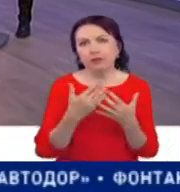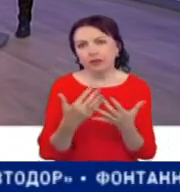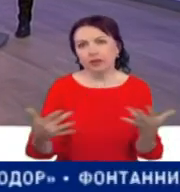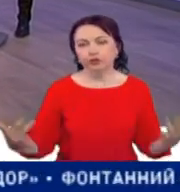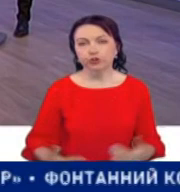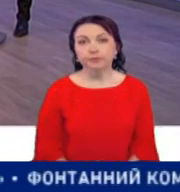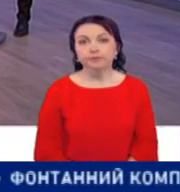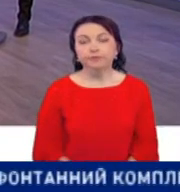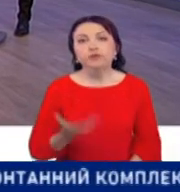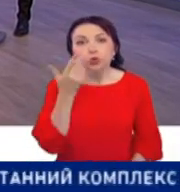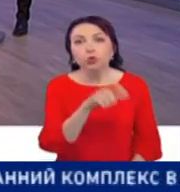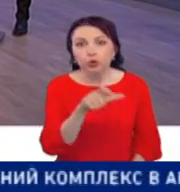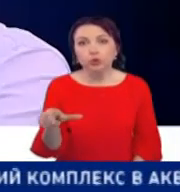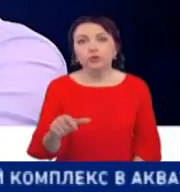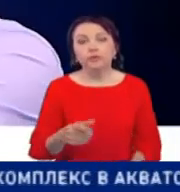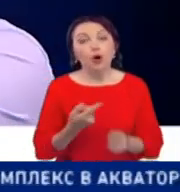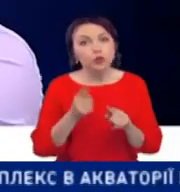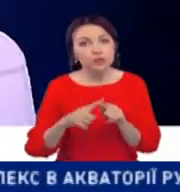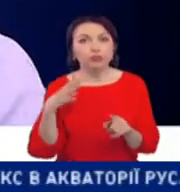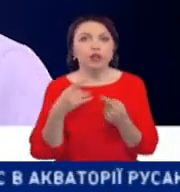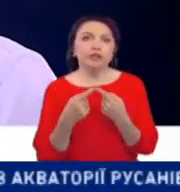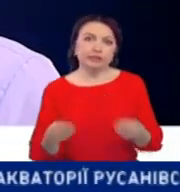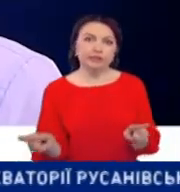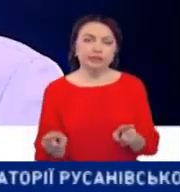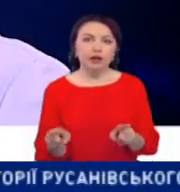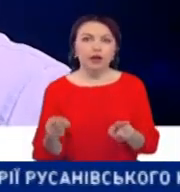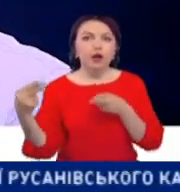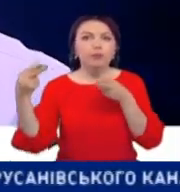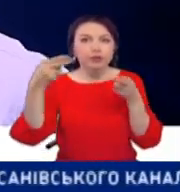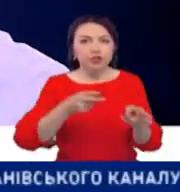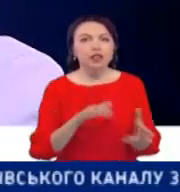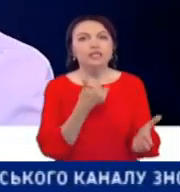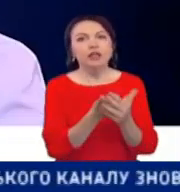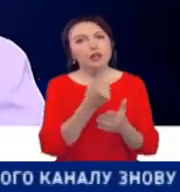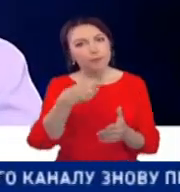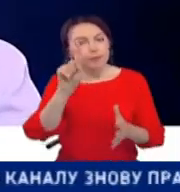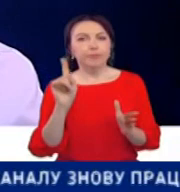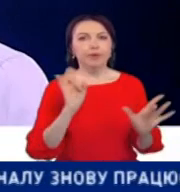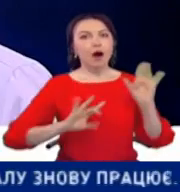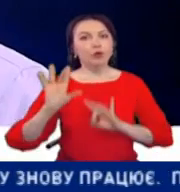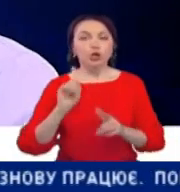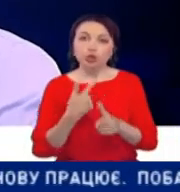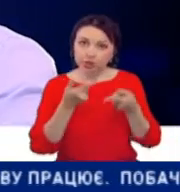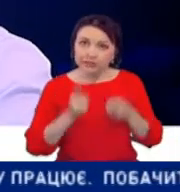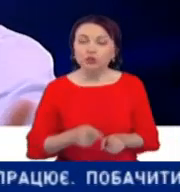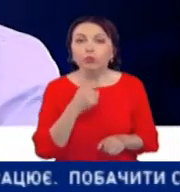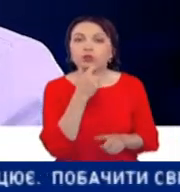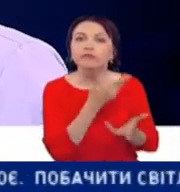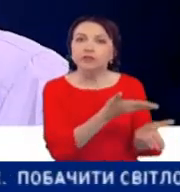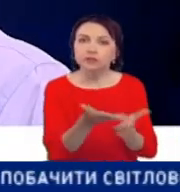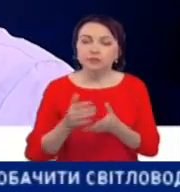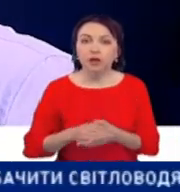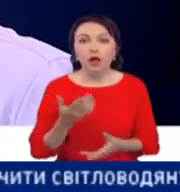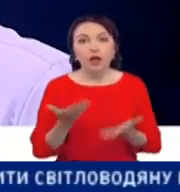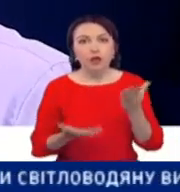інше. Коли люди самі... Оце була різниця, як ви казали, приїжджали задля піару чи дійсно подивитись. Якщо тут